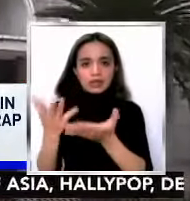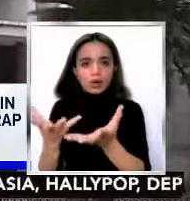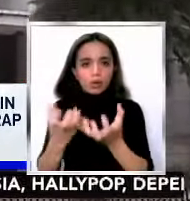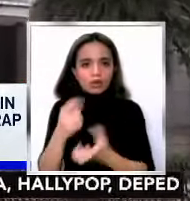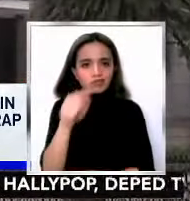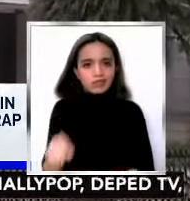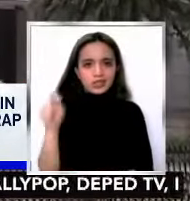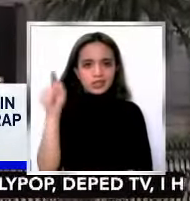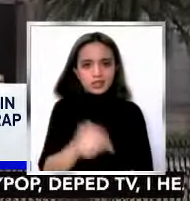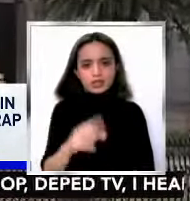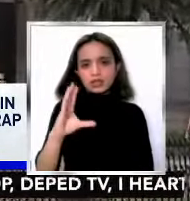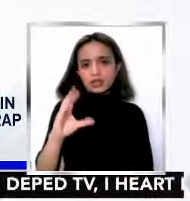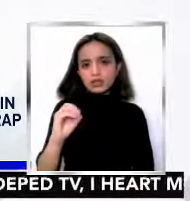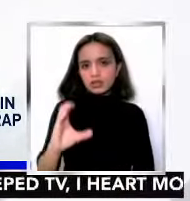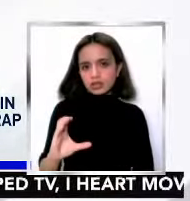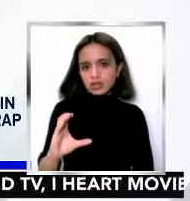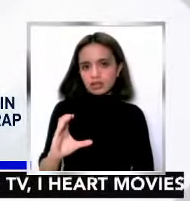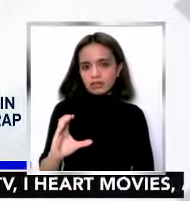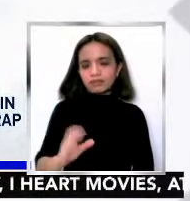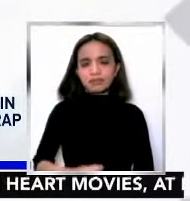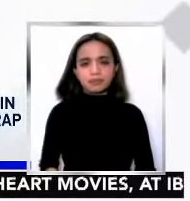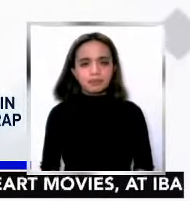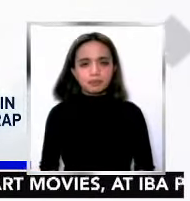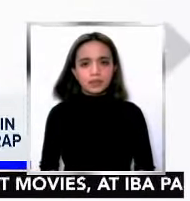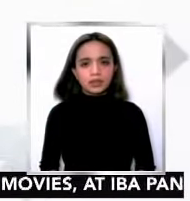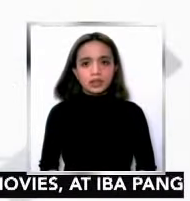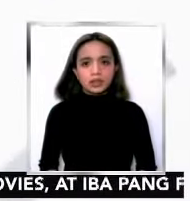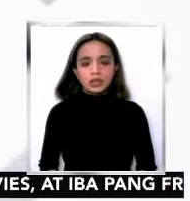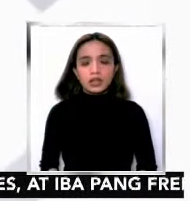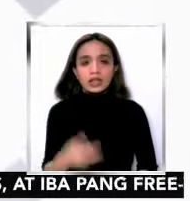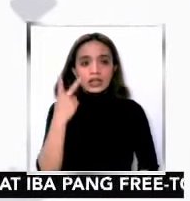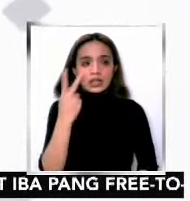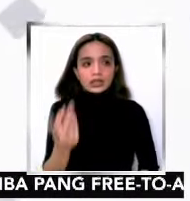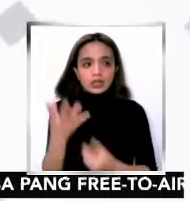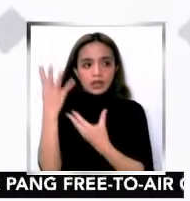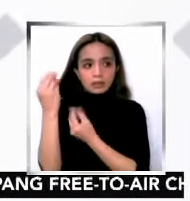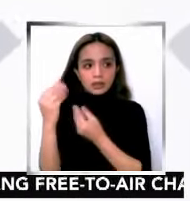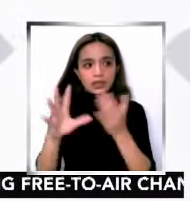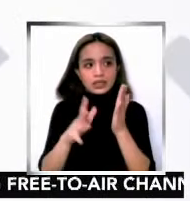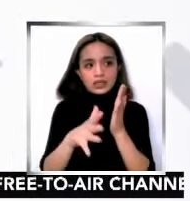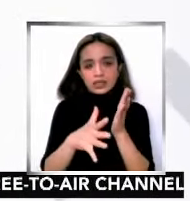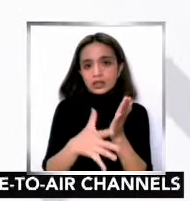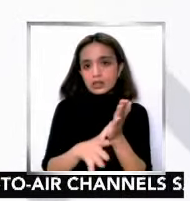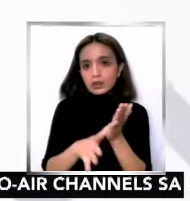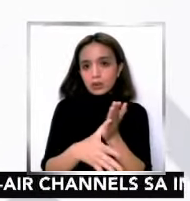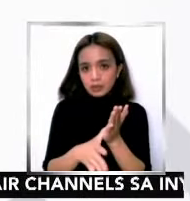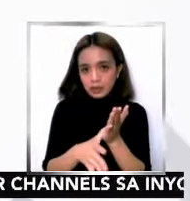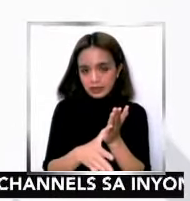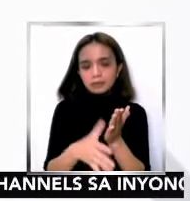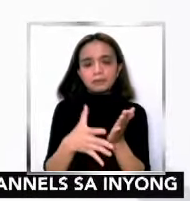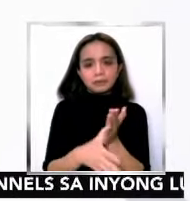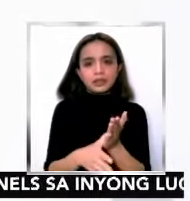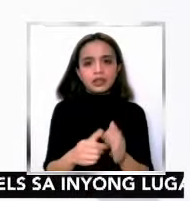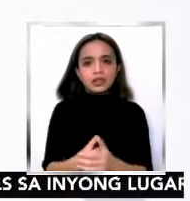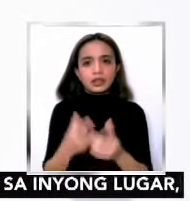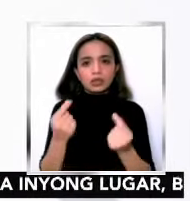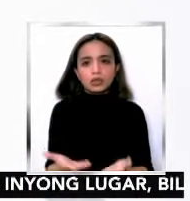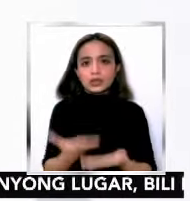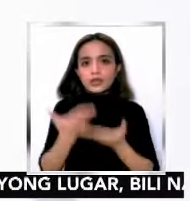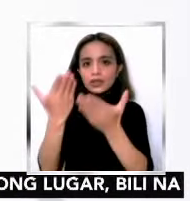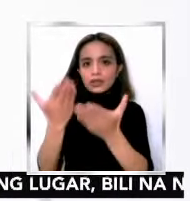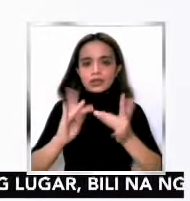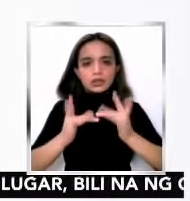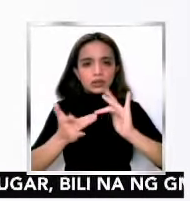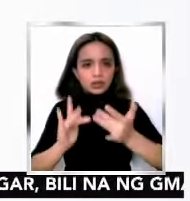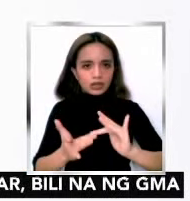of Candidacy sa pagkapangulo. Base sa summons na ipinadala ng COMELEC 2nd Division sa mga partido, ilalatag sa online preliminary